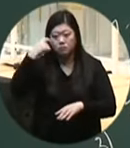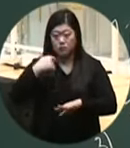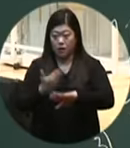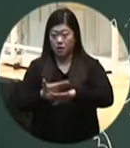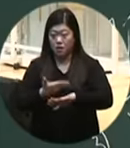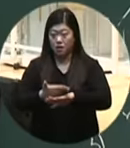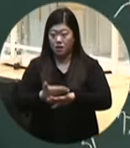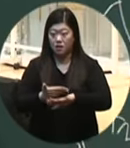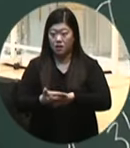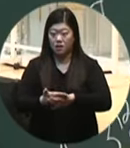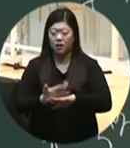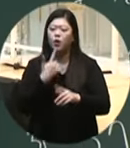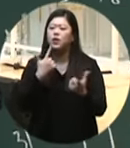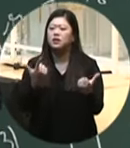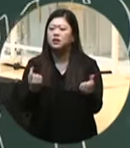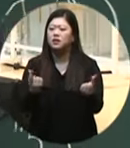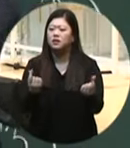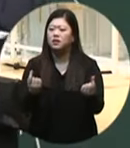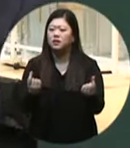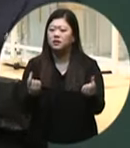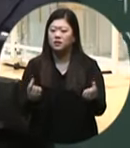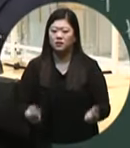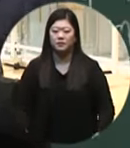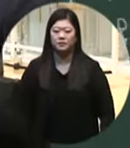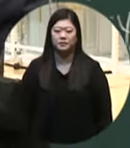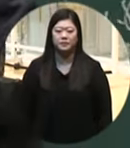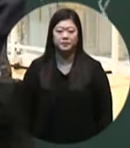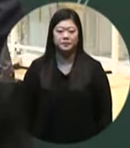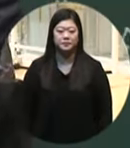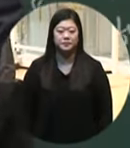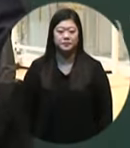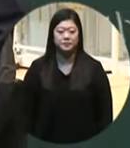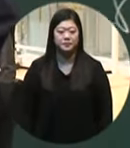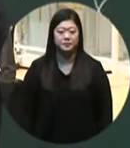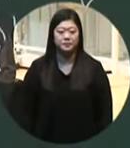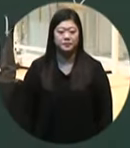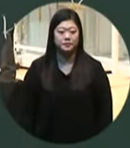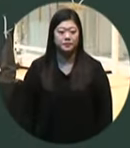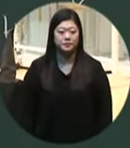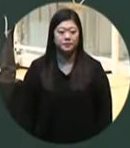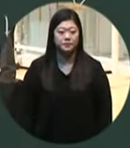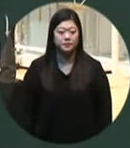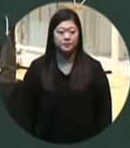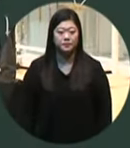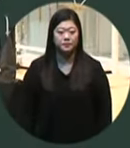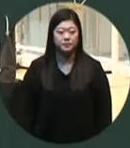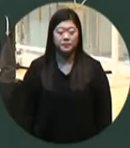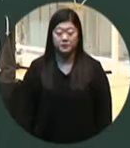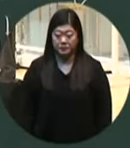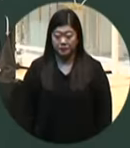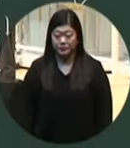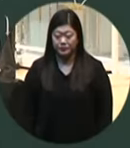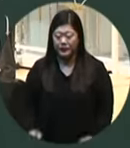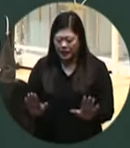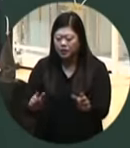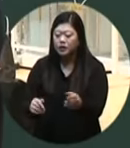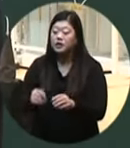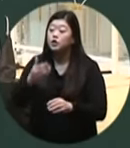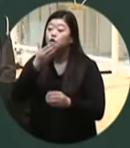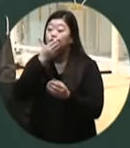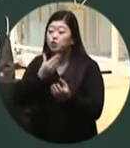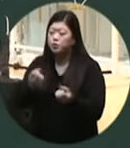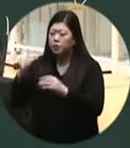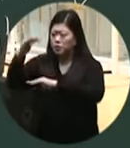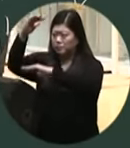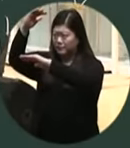may be same, 그렇죠? you might just say thank you to anybody for nothing. But if you're really thankful for someone, that thanksgiving is different. 자, 이런 축복을 여러분들이